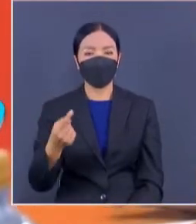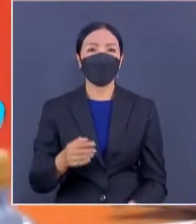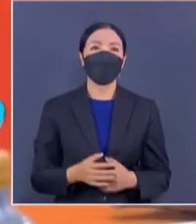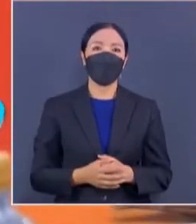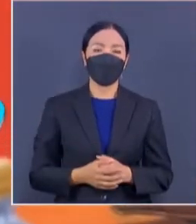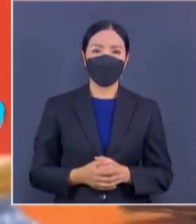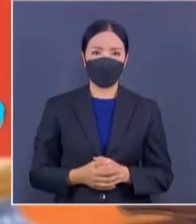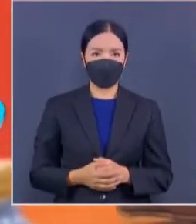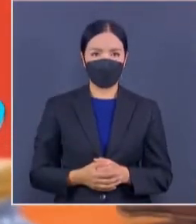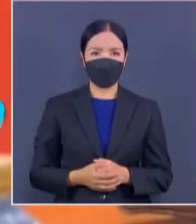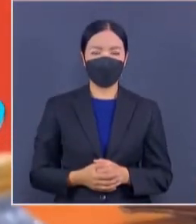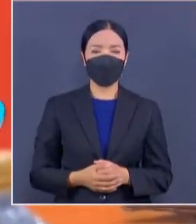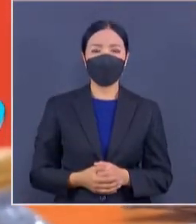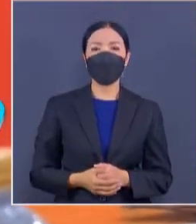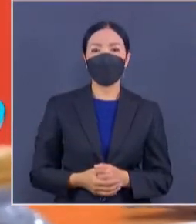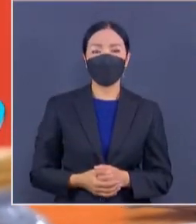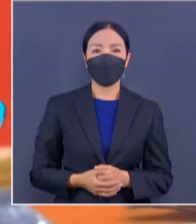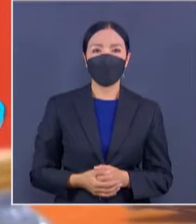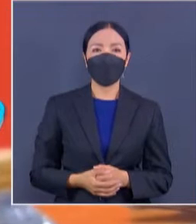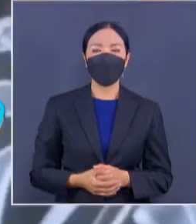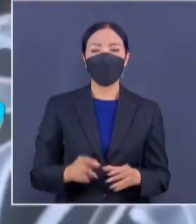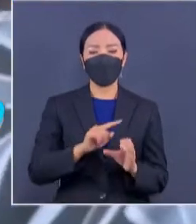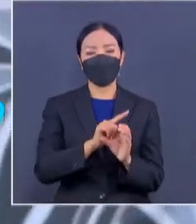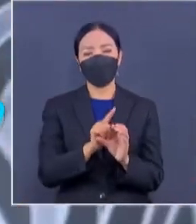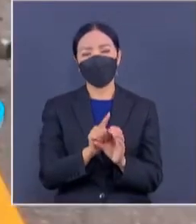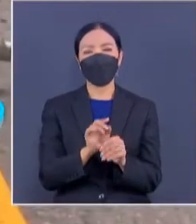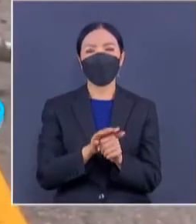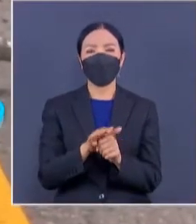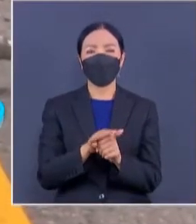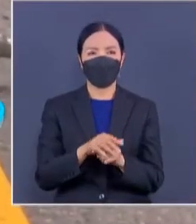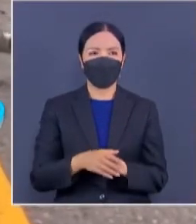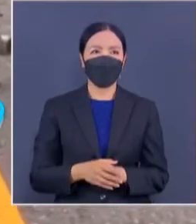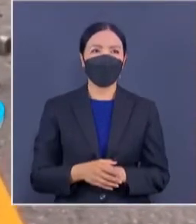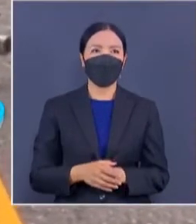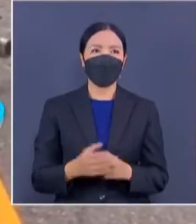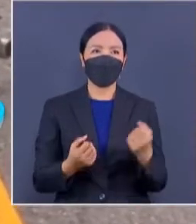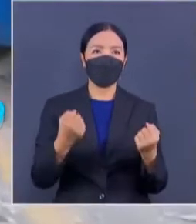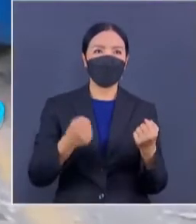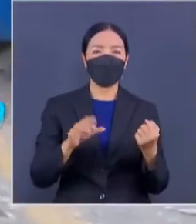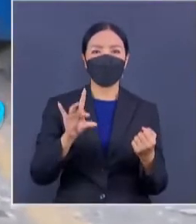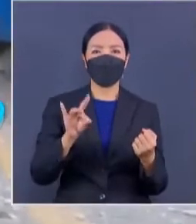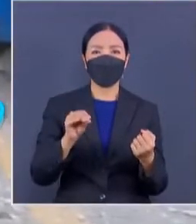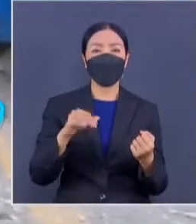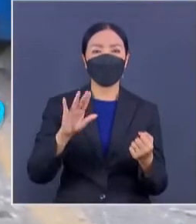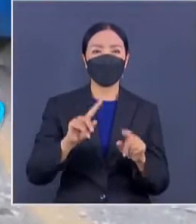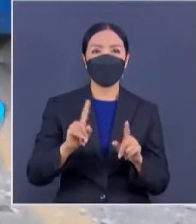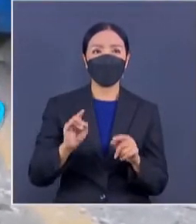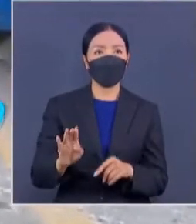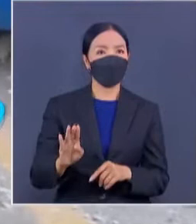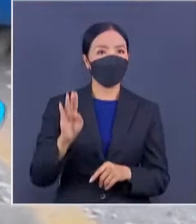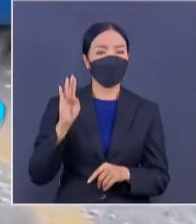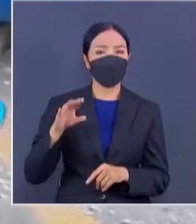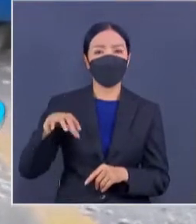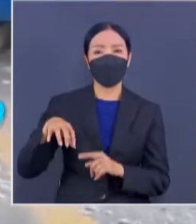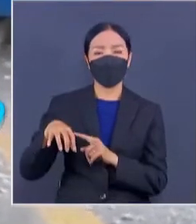ข้อมูลก่อนหน้านี้ที่เราคุยกันเมื่อวานว่าความเร็วไม่ได้มาเร็วครับ 80กว่า และบริษัทระบุว่า